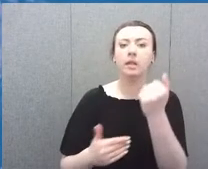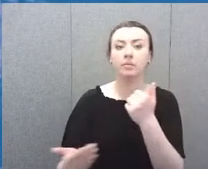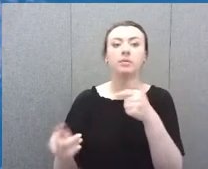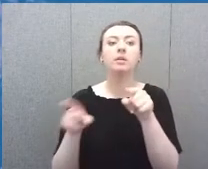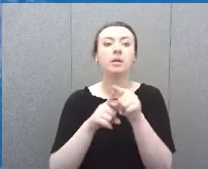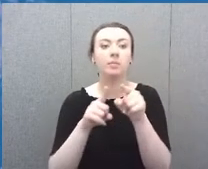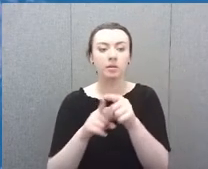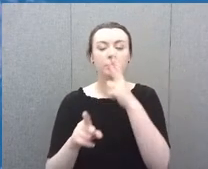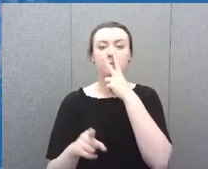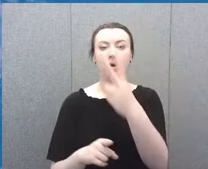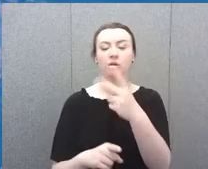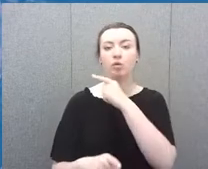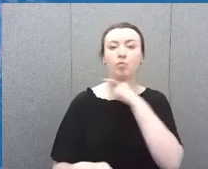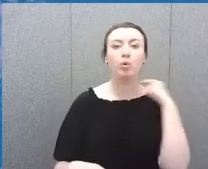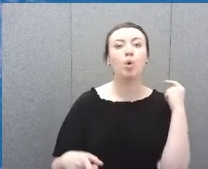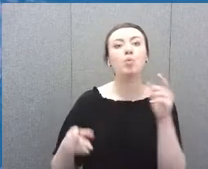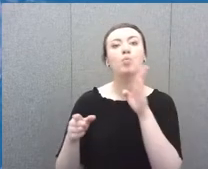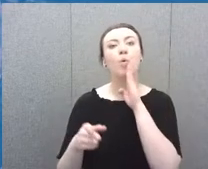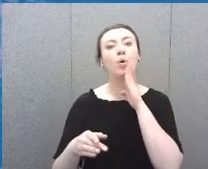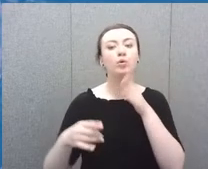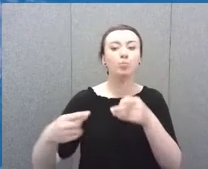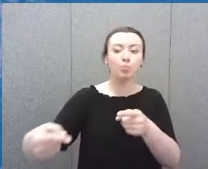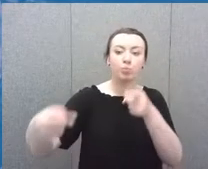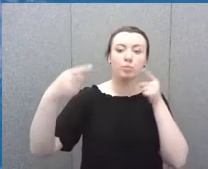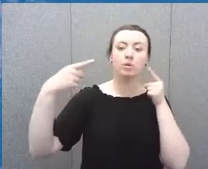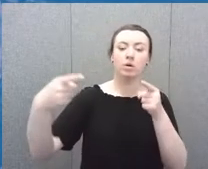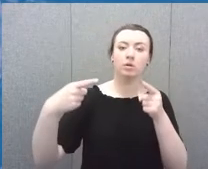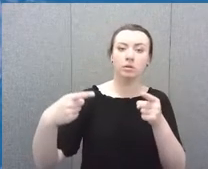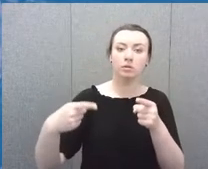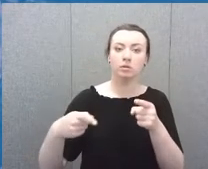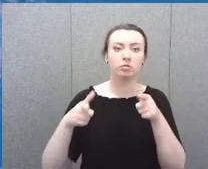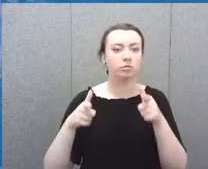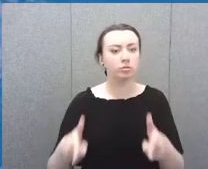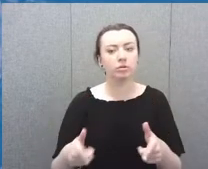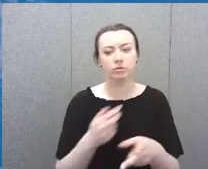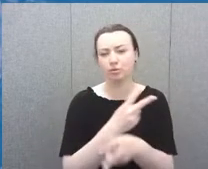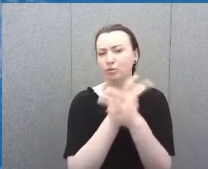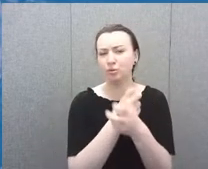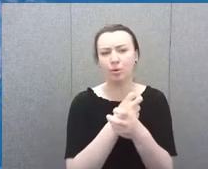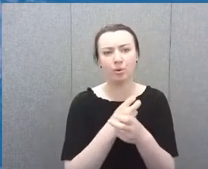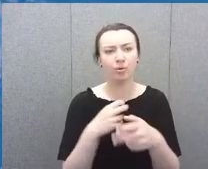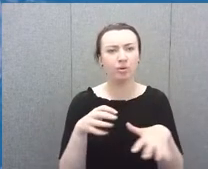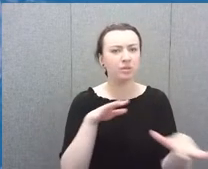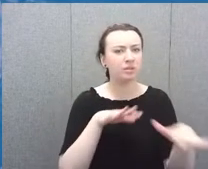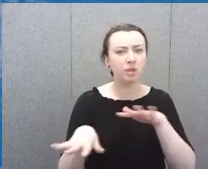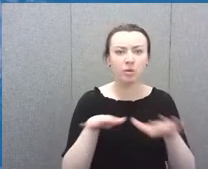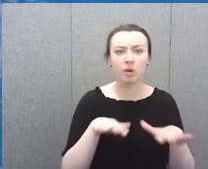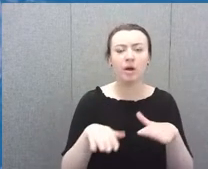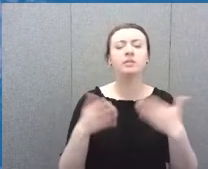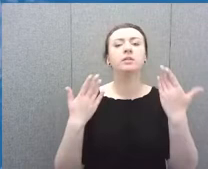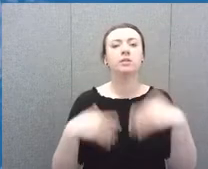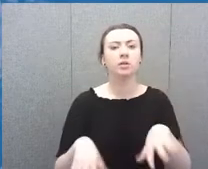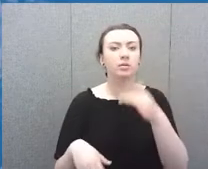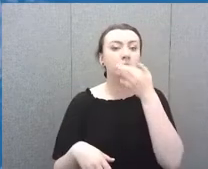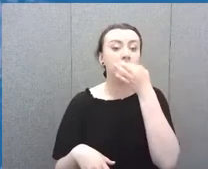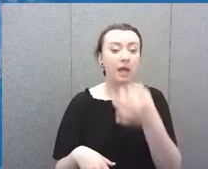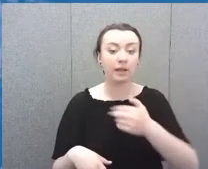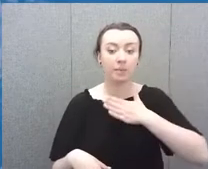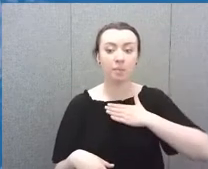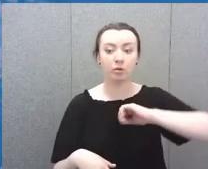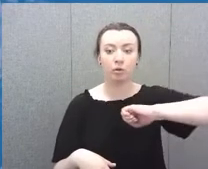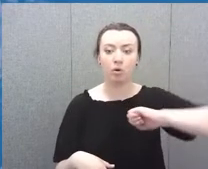Опять же, такой ход событий, который был очень самоточным, я бы сказала,